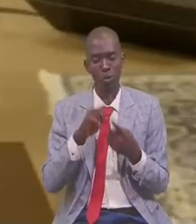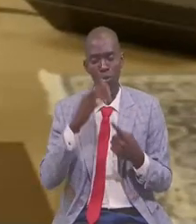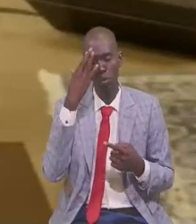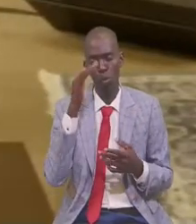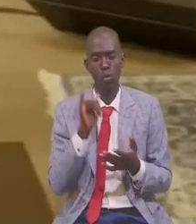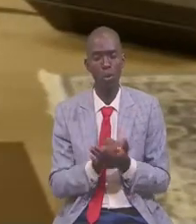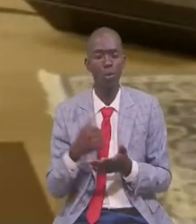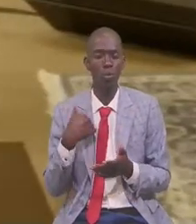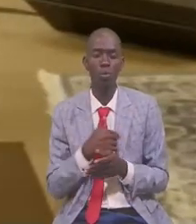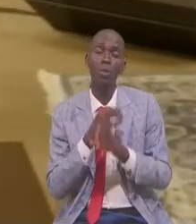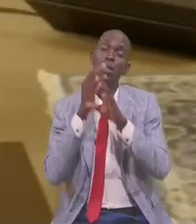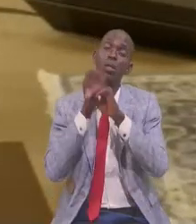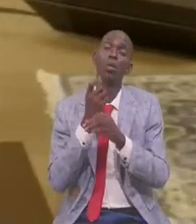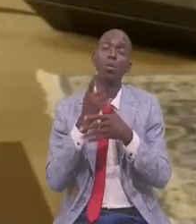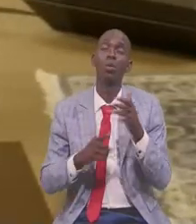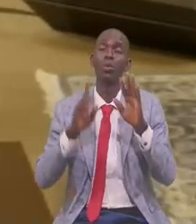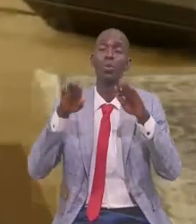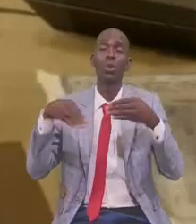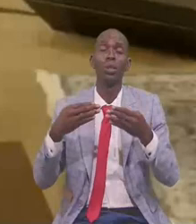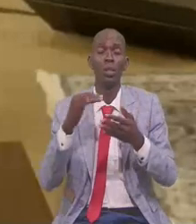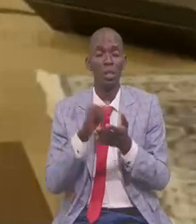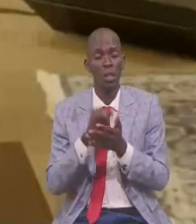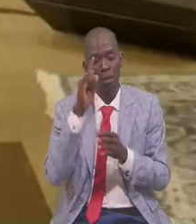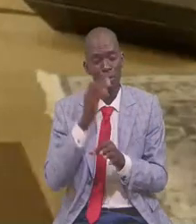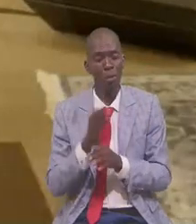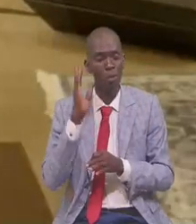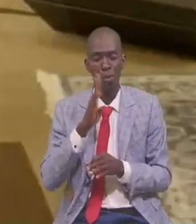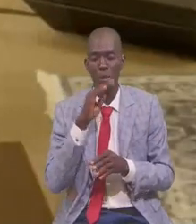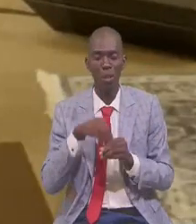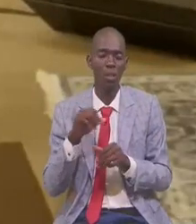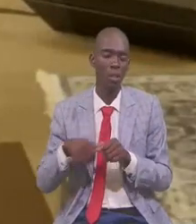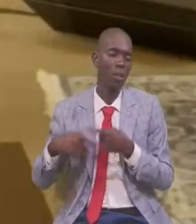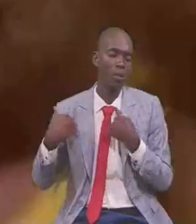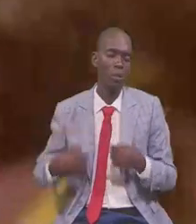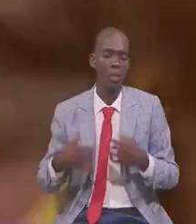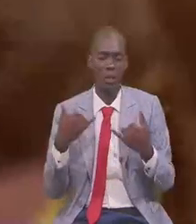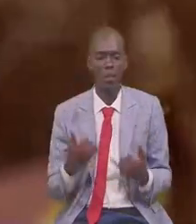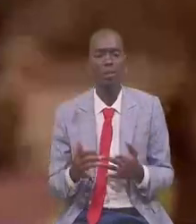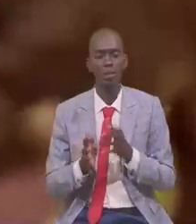pour que nous obtenions ce que tu veux. Cette foi sera dans chaque cœur maintenant.